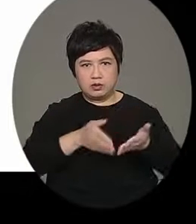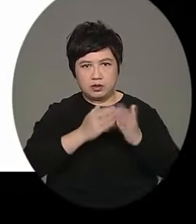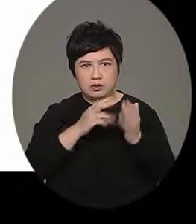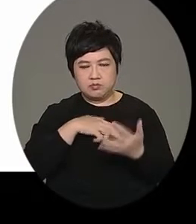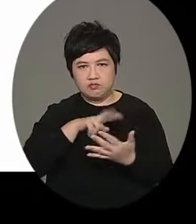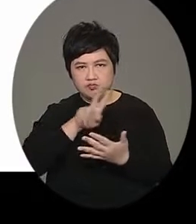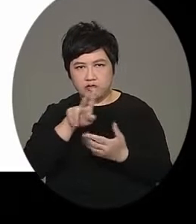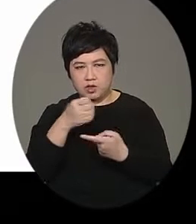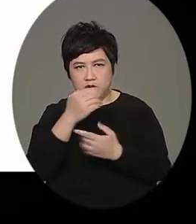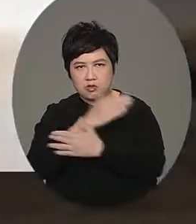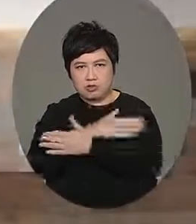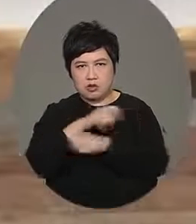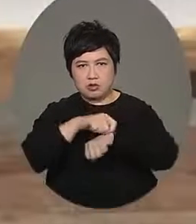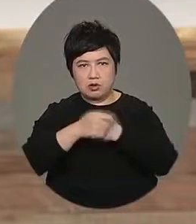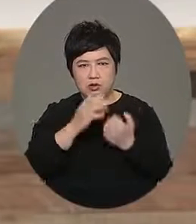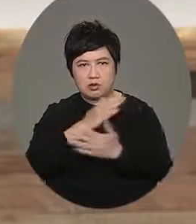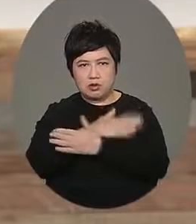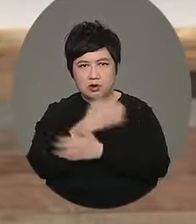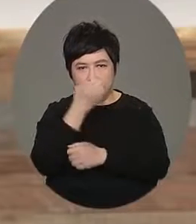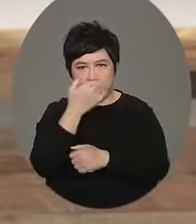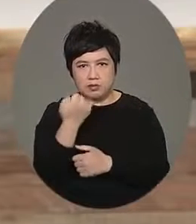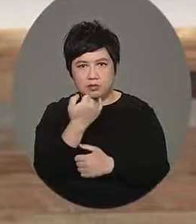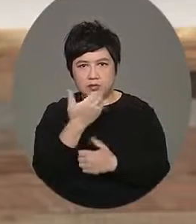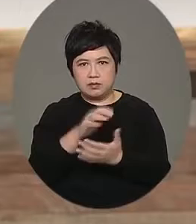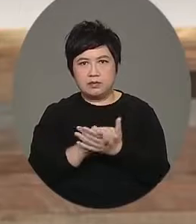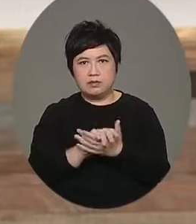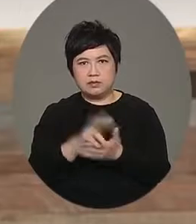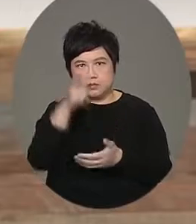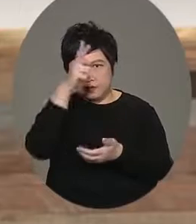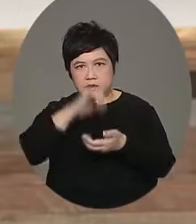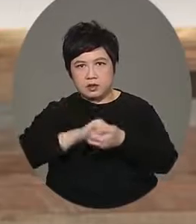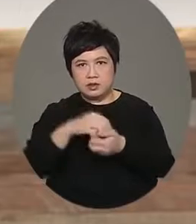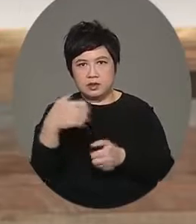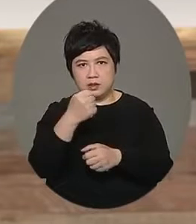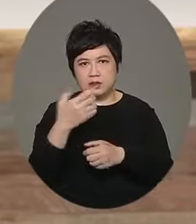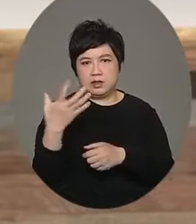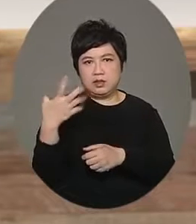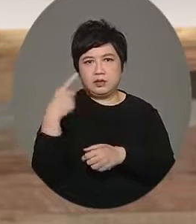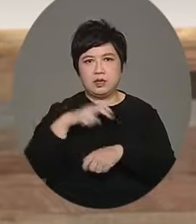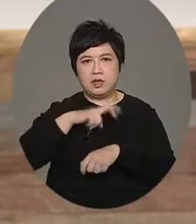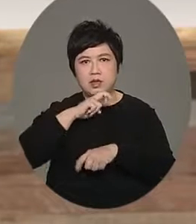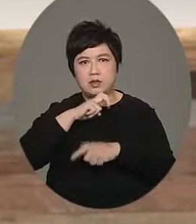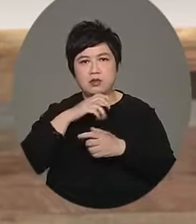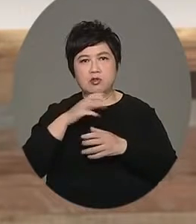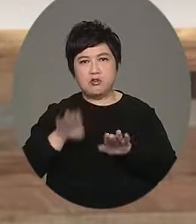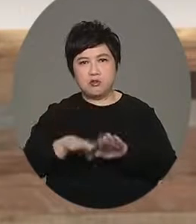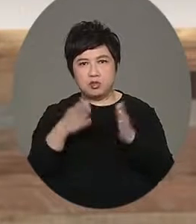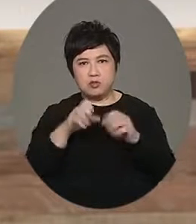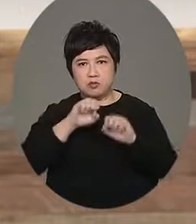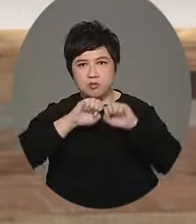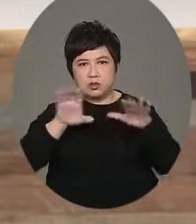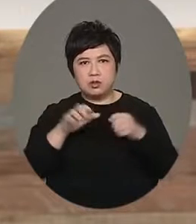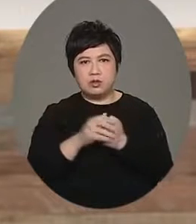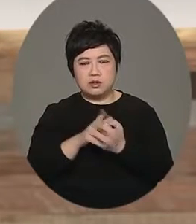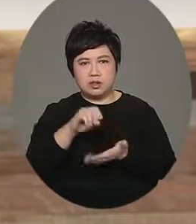國愛港的標準。全國政協主席汪洋在昨天下午全國政協開幕的時候說，堅定